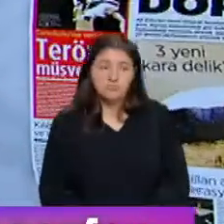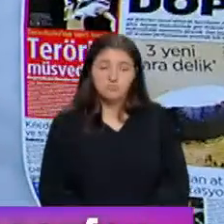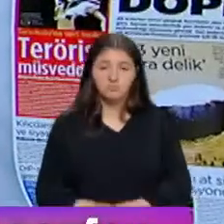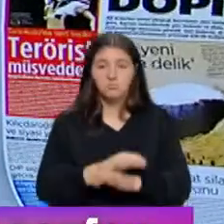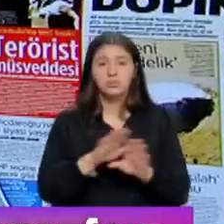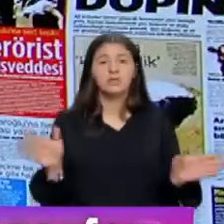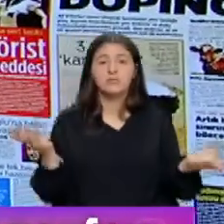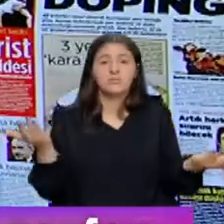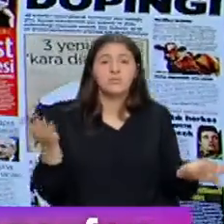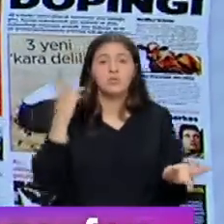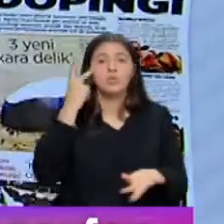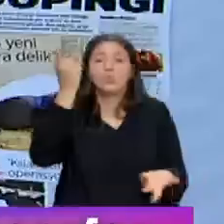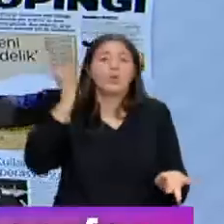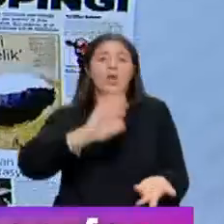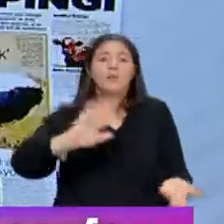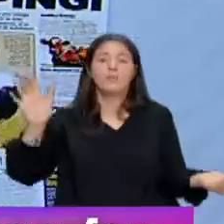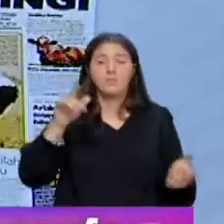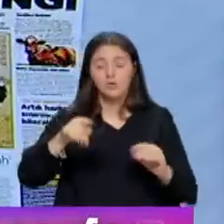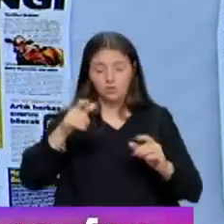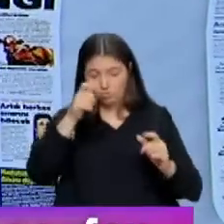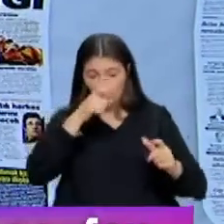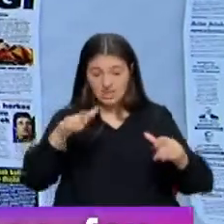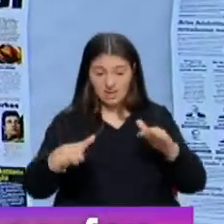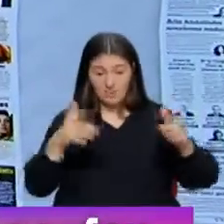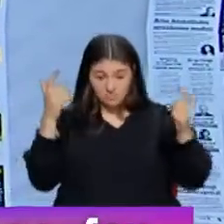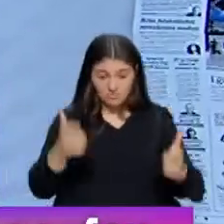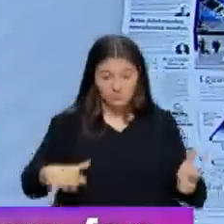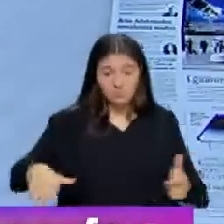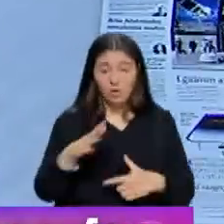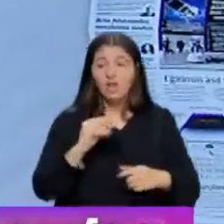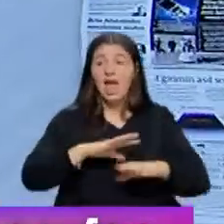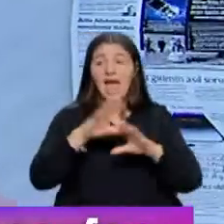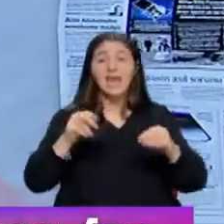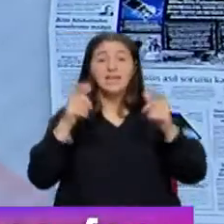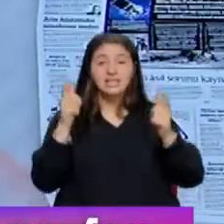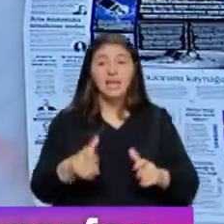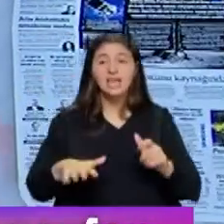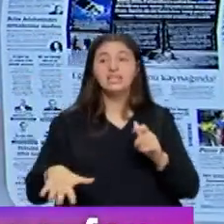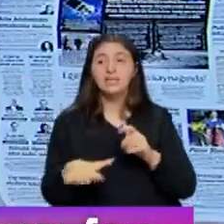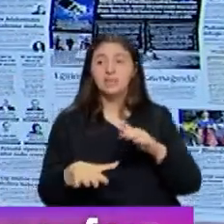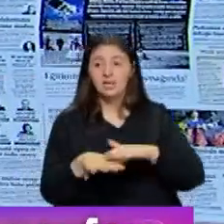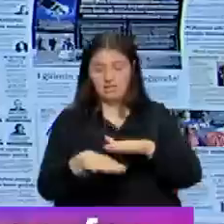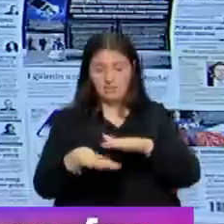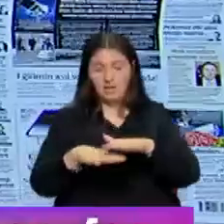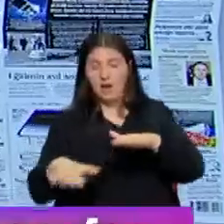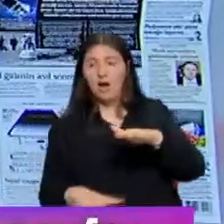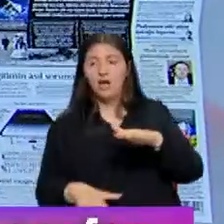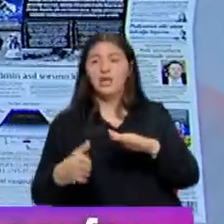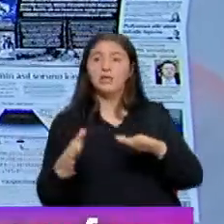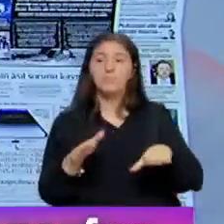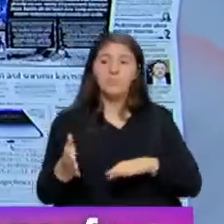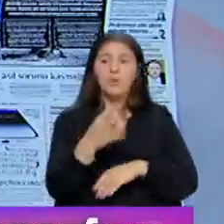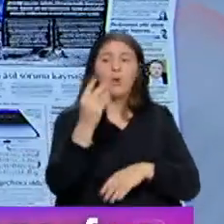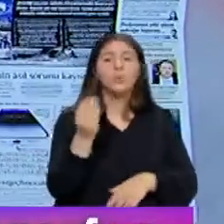unutuldu Bu ülkenin deprem Ülkesi oldu Ve her yerde zeminin altında fayların olduğu